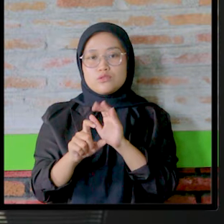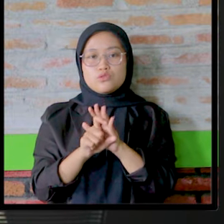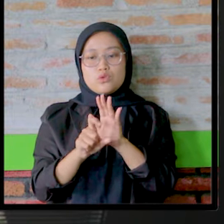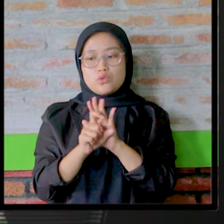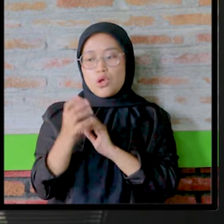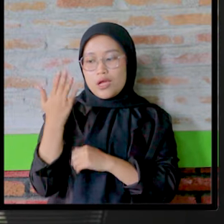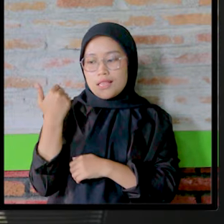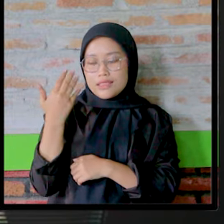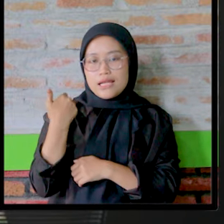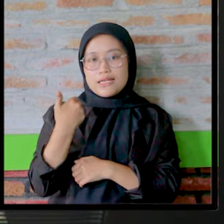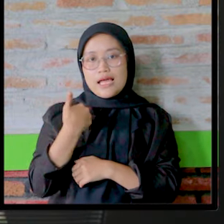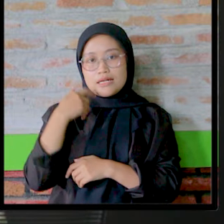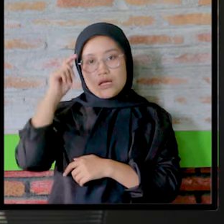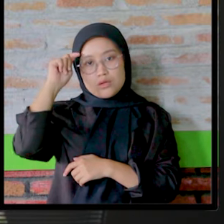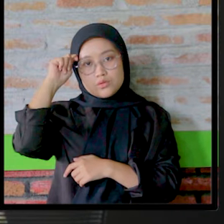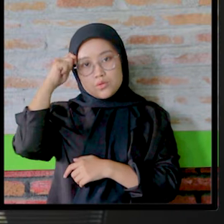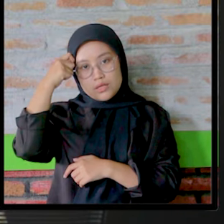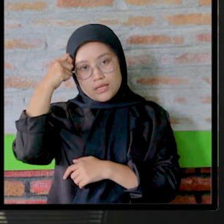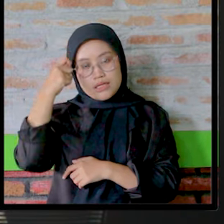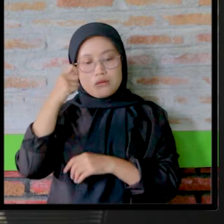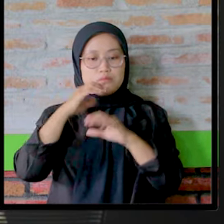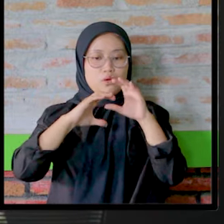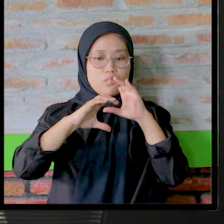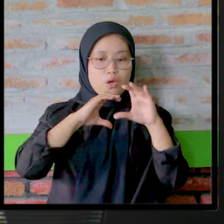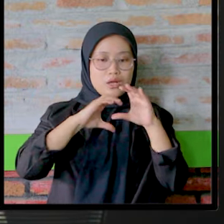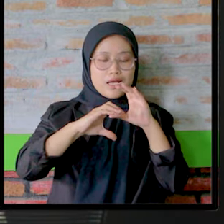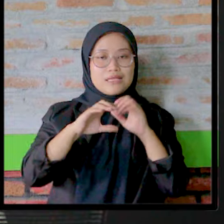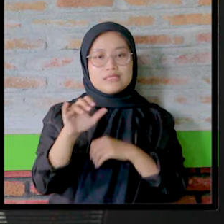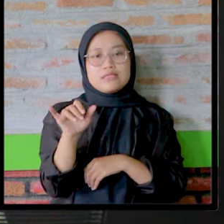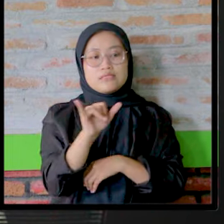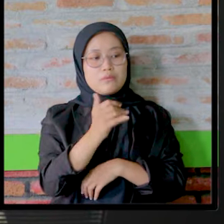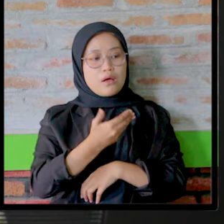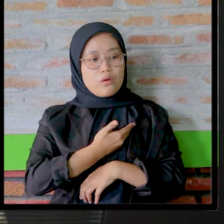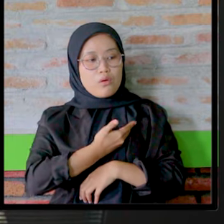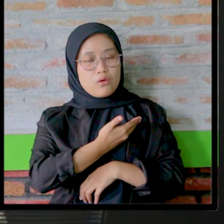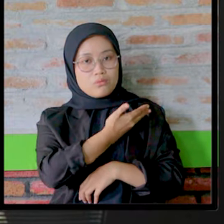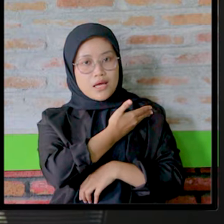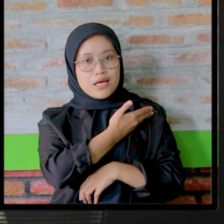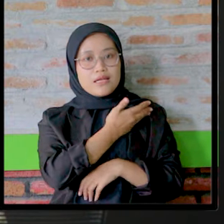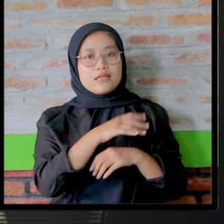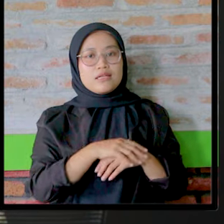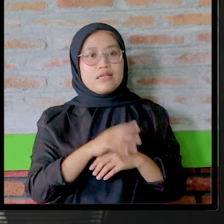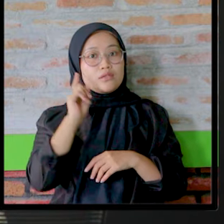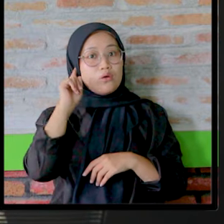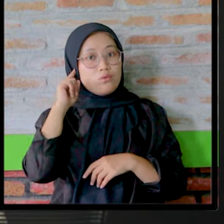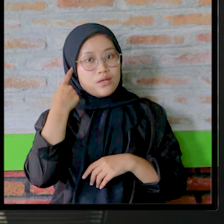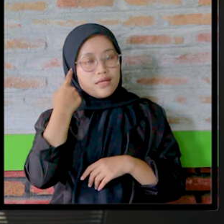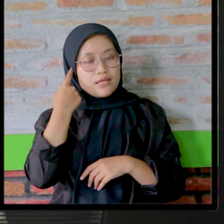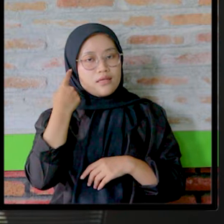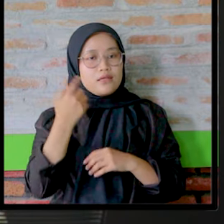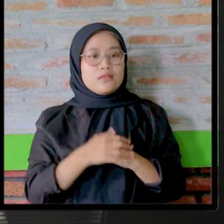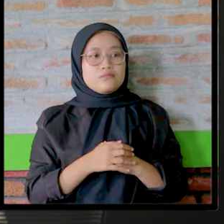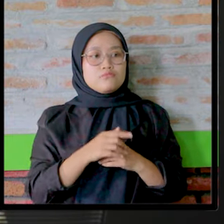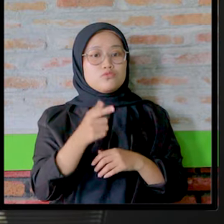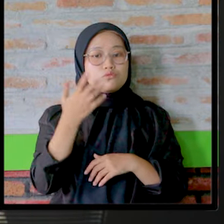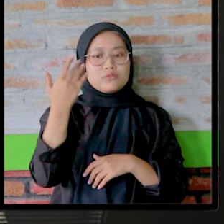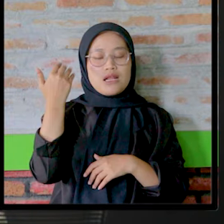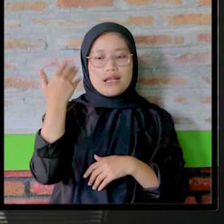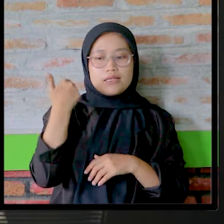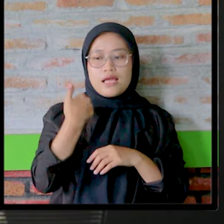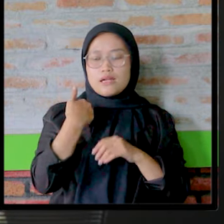ee ada kesulitan berkomunikasi dengan korban yang merupakan diabel tuli misalnya Terus tadi juga ada